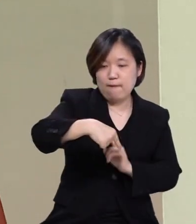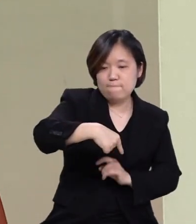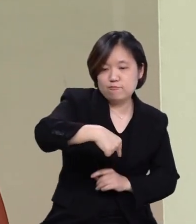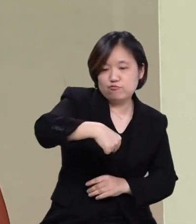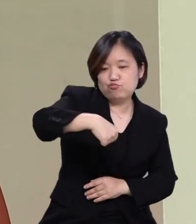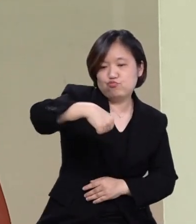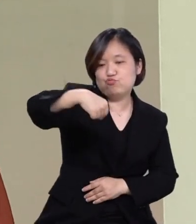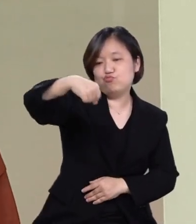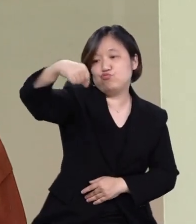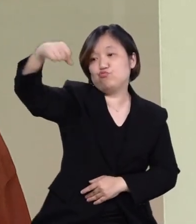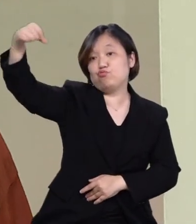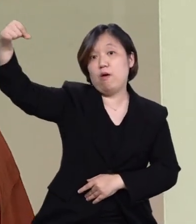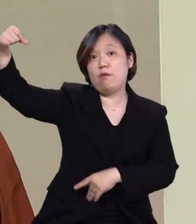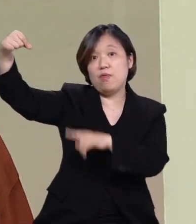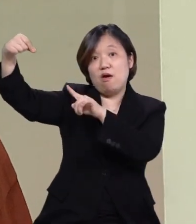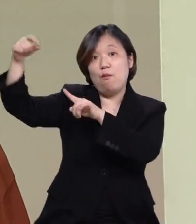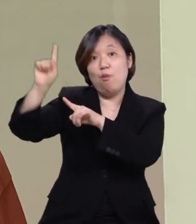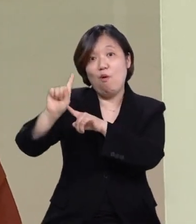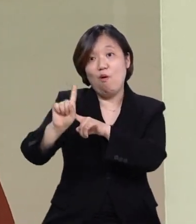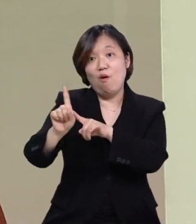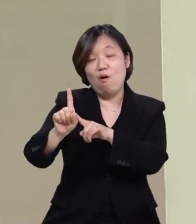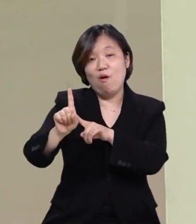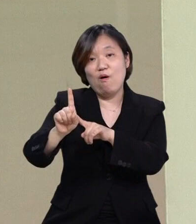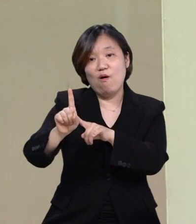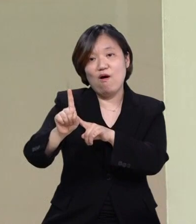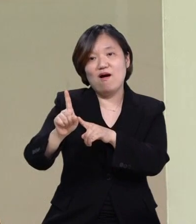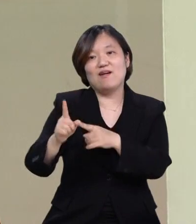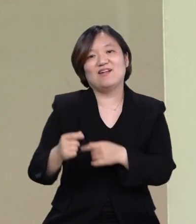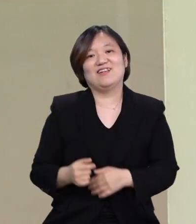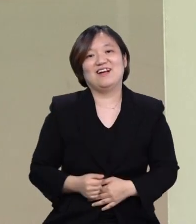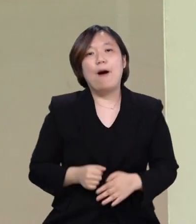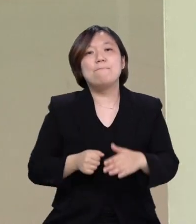쓱 빼는데 뱀